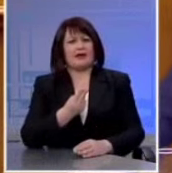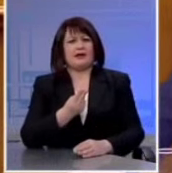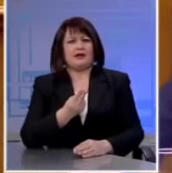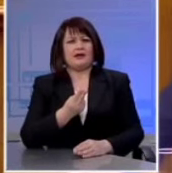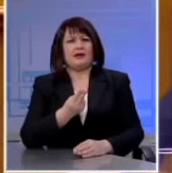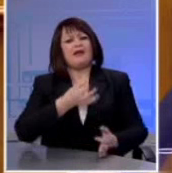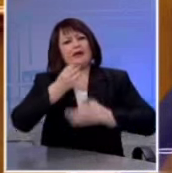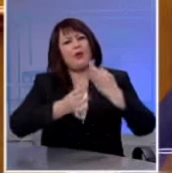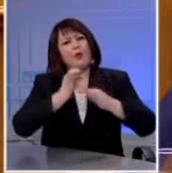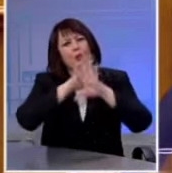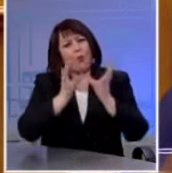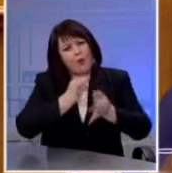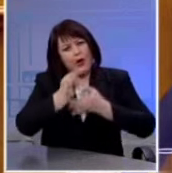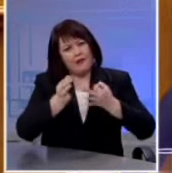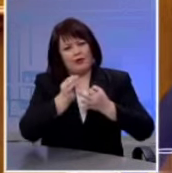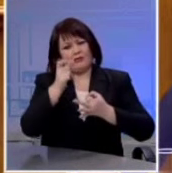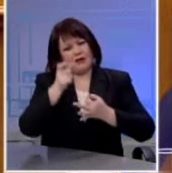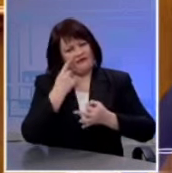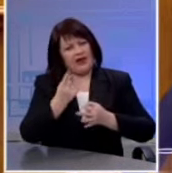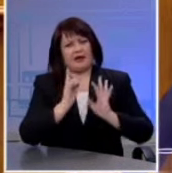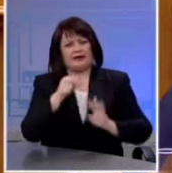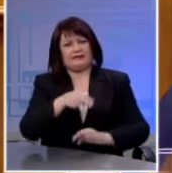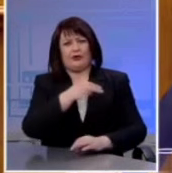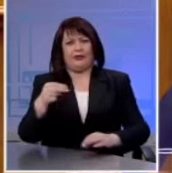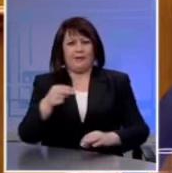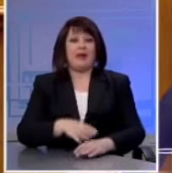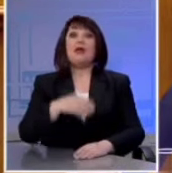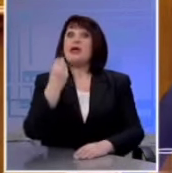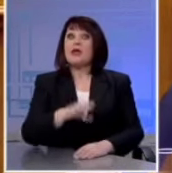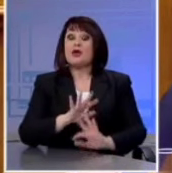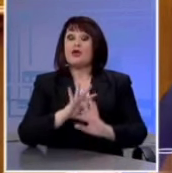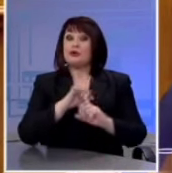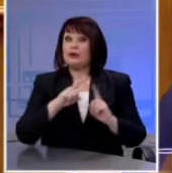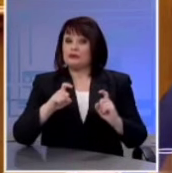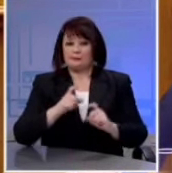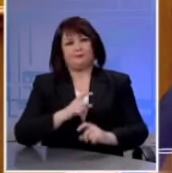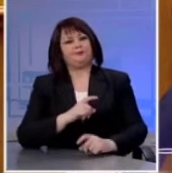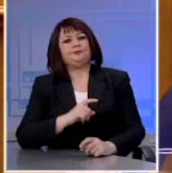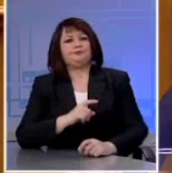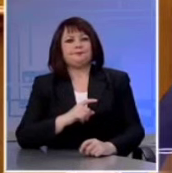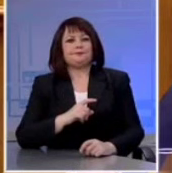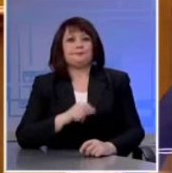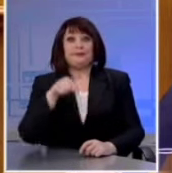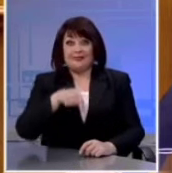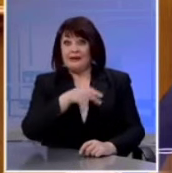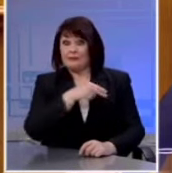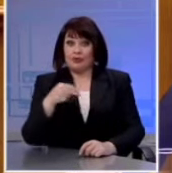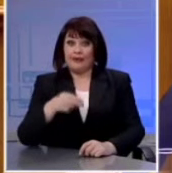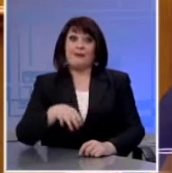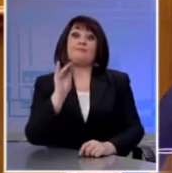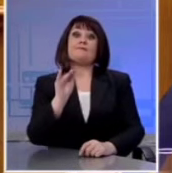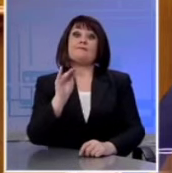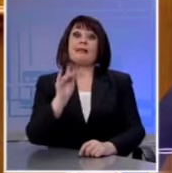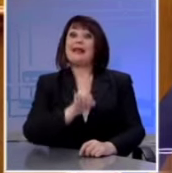ήδη περιγράψει. Και το χειρότερο, σε αυτήν την υπόθεση, κύριε Μητσοτάκη,